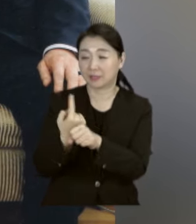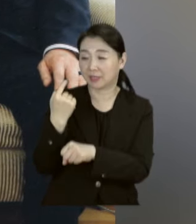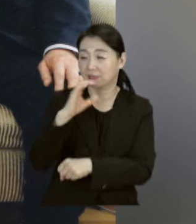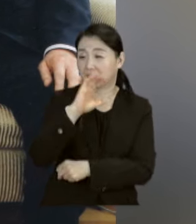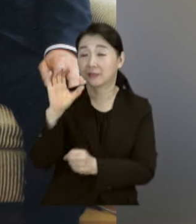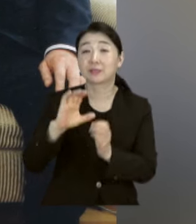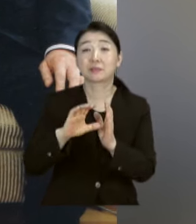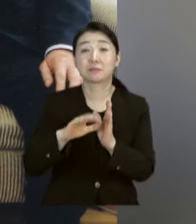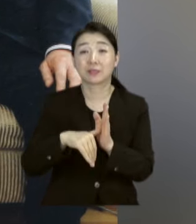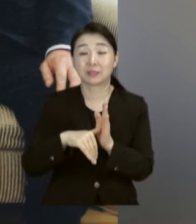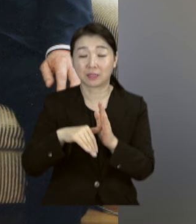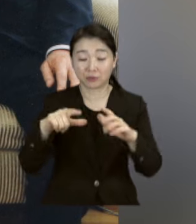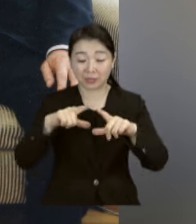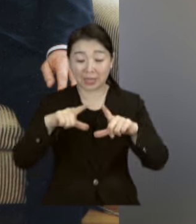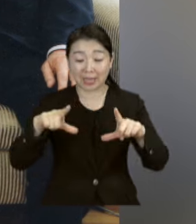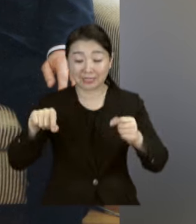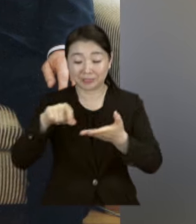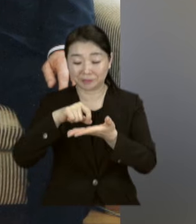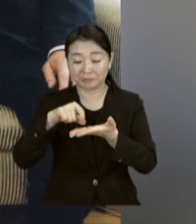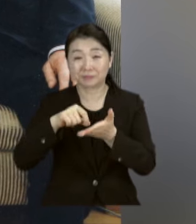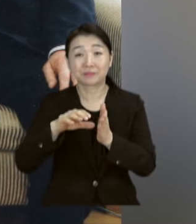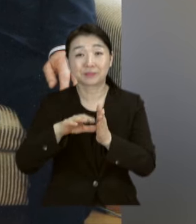크리스마스를 맞이해서 카드를 쓸 때